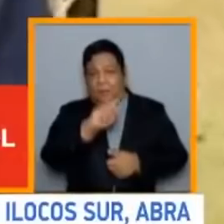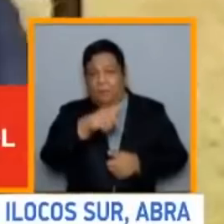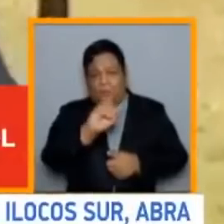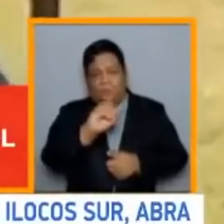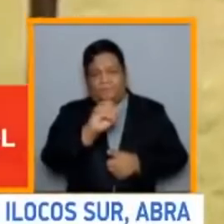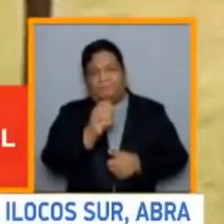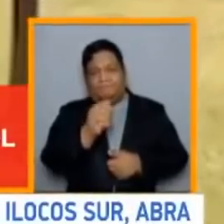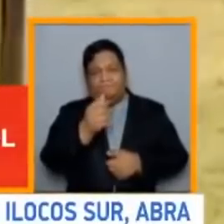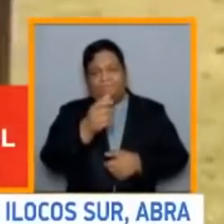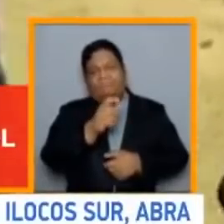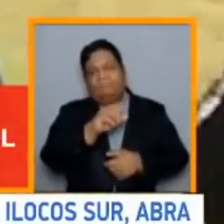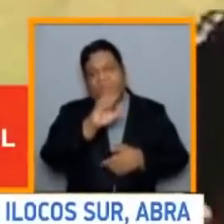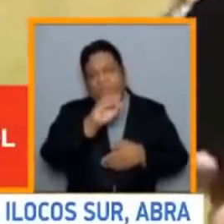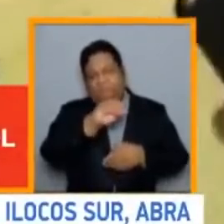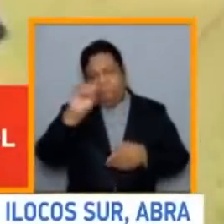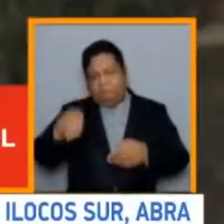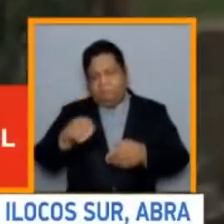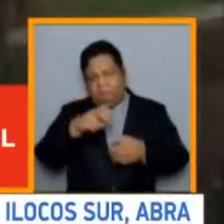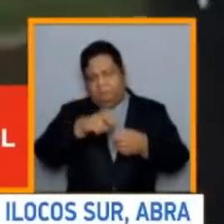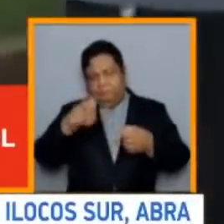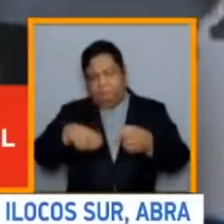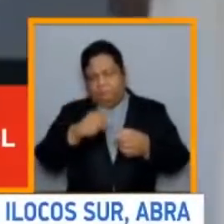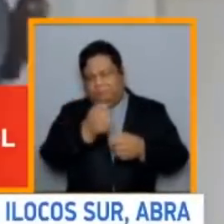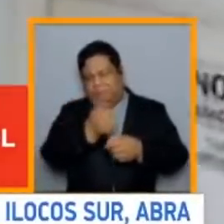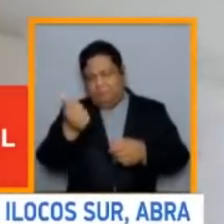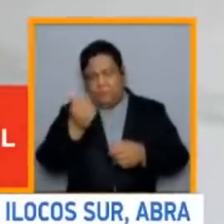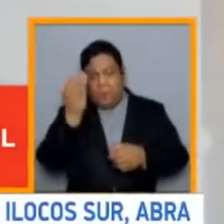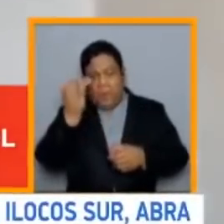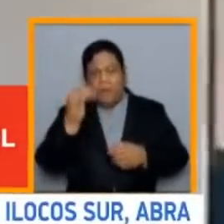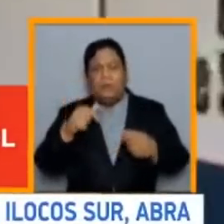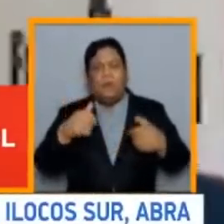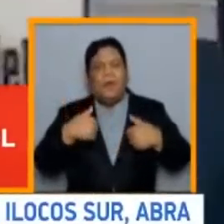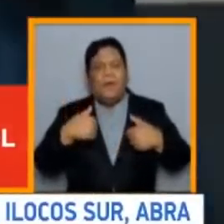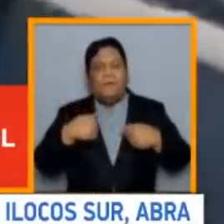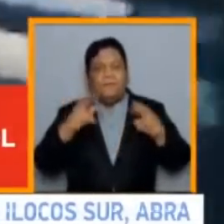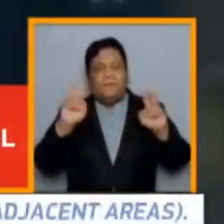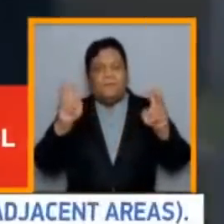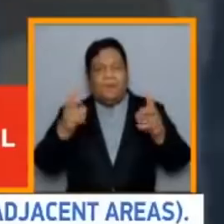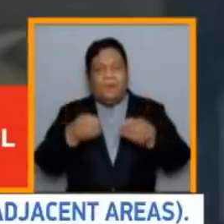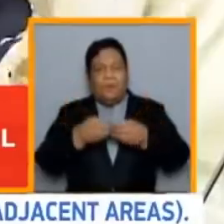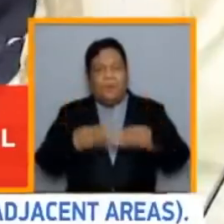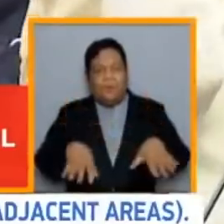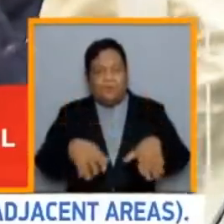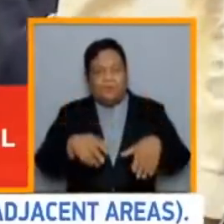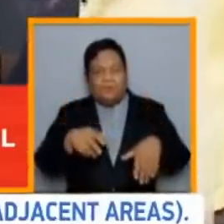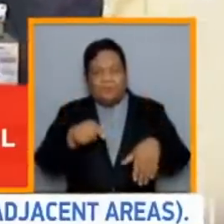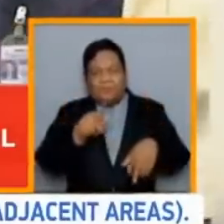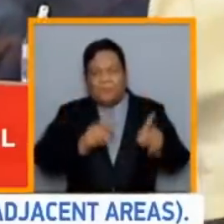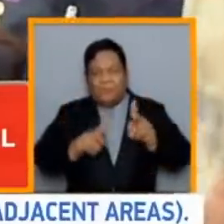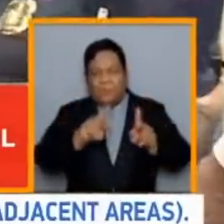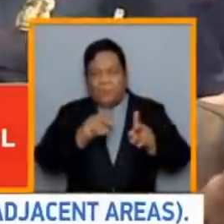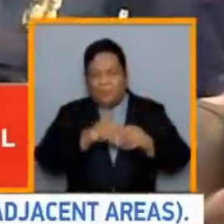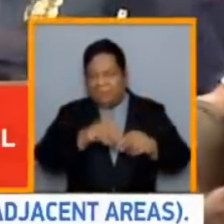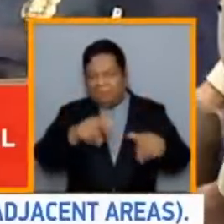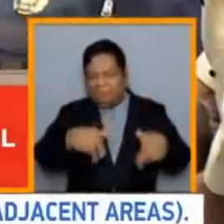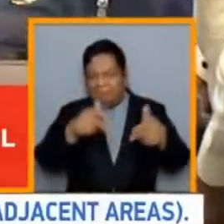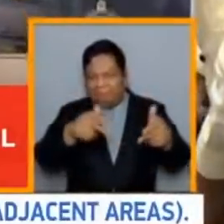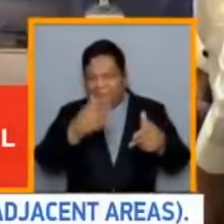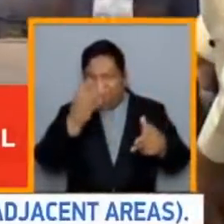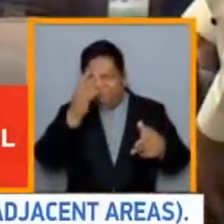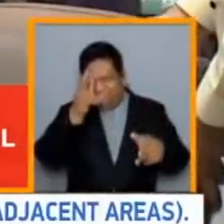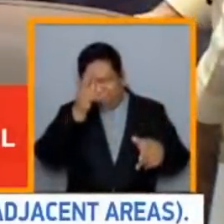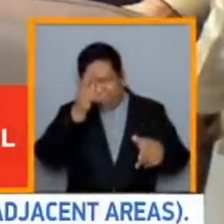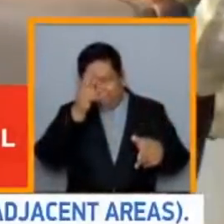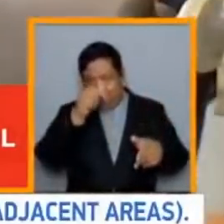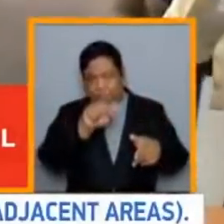sa kaso ng mga nawawalang sabungero. Inilipat muna si Campo sa Personnel Holding and Accounting Section ng Directorate for